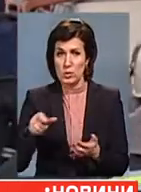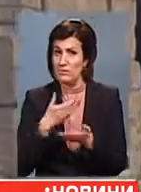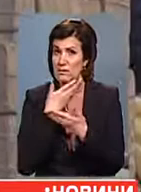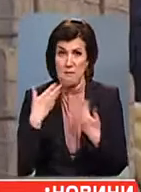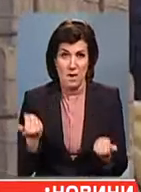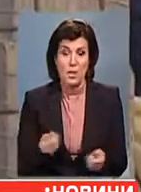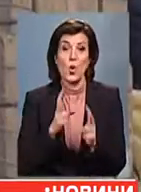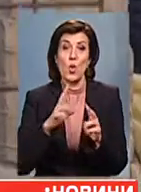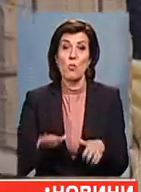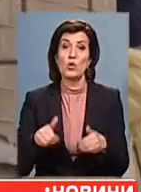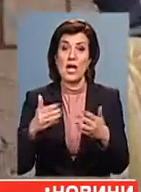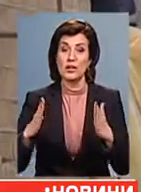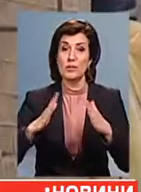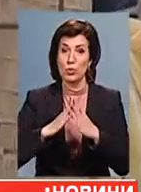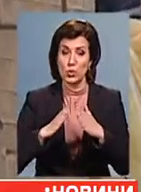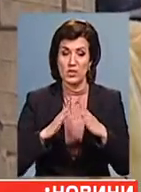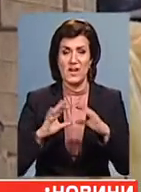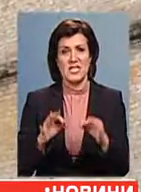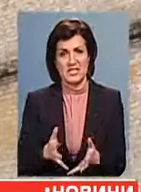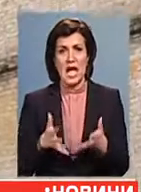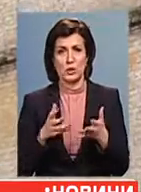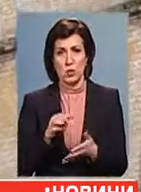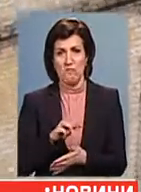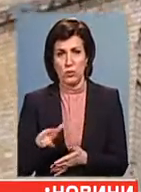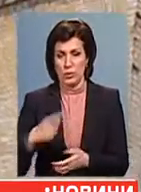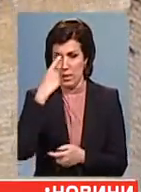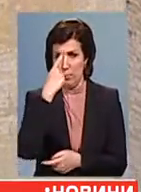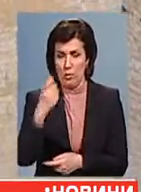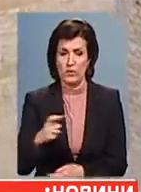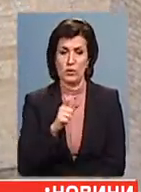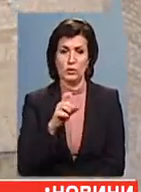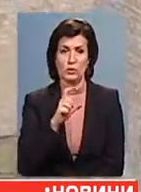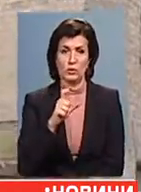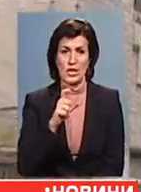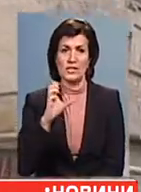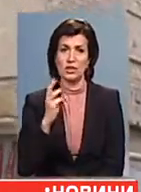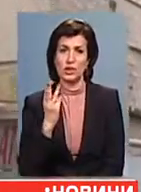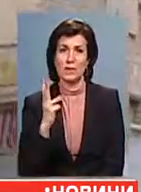немає. Кому належить, будівля з'ясовують, повідомив Зорян Шкіряк.